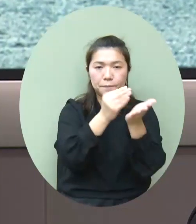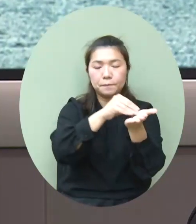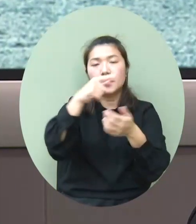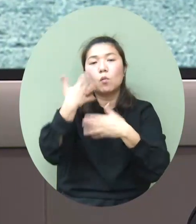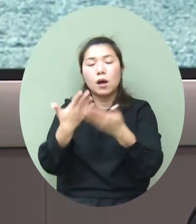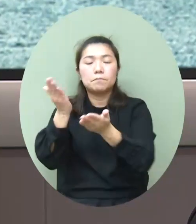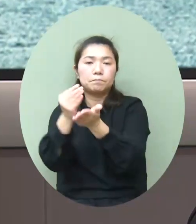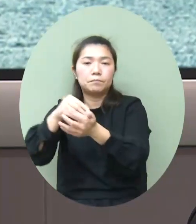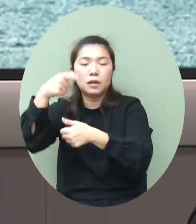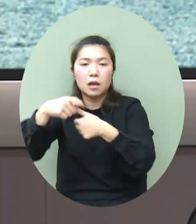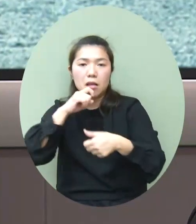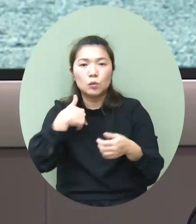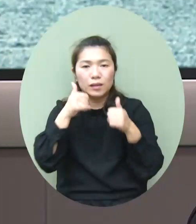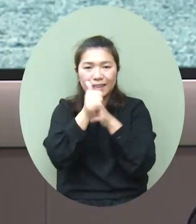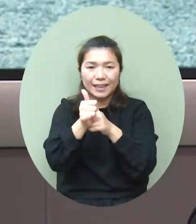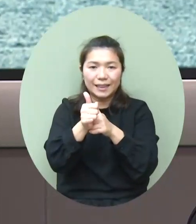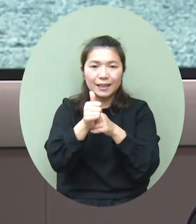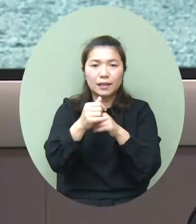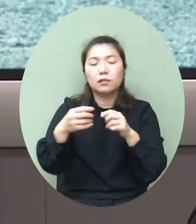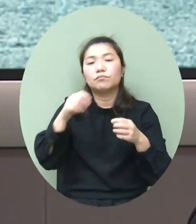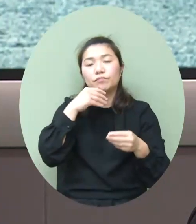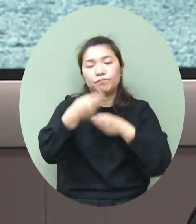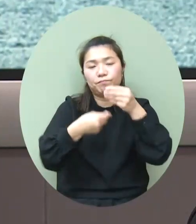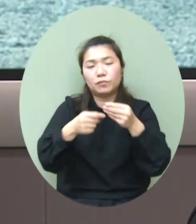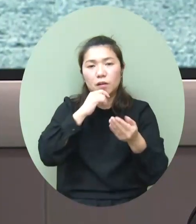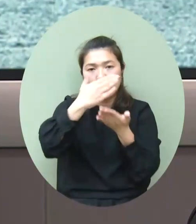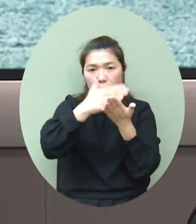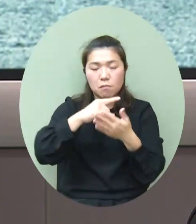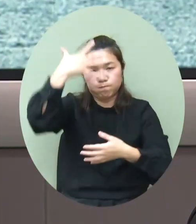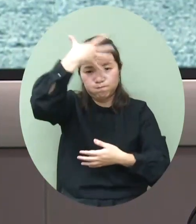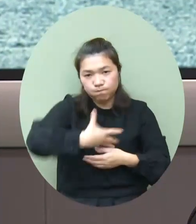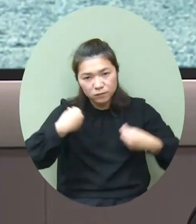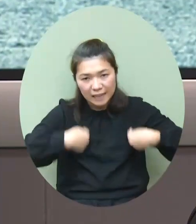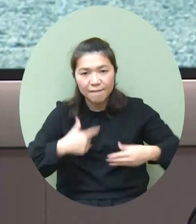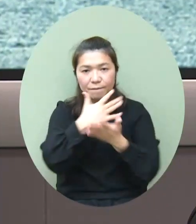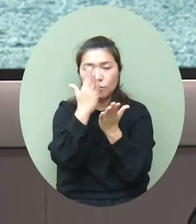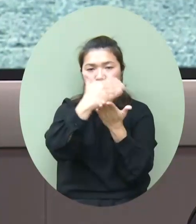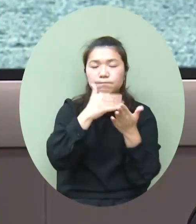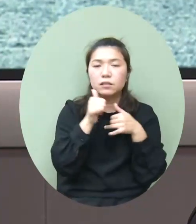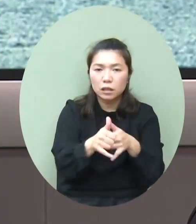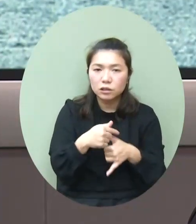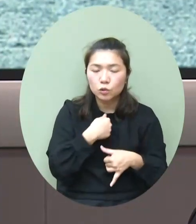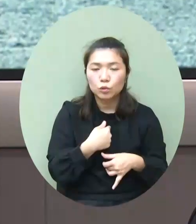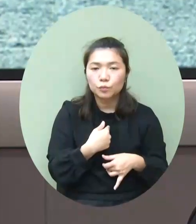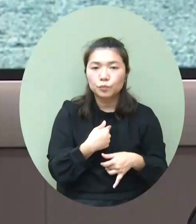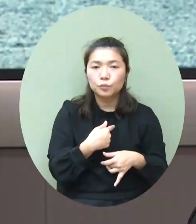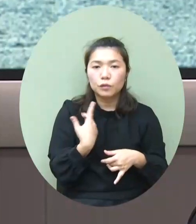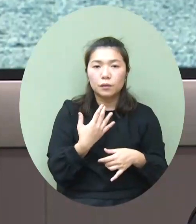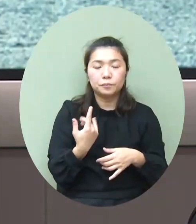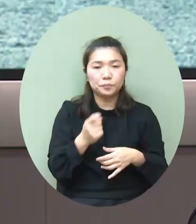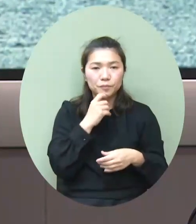些职员当然要遵从指引，要有全副的装